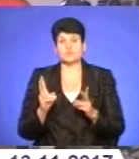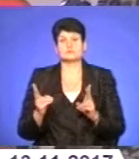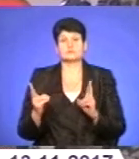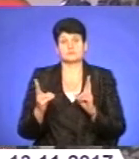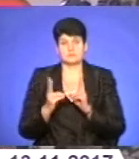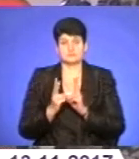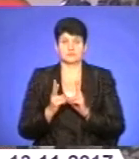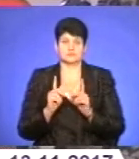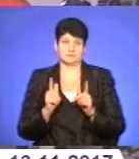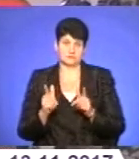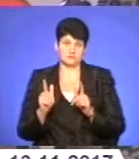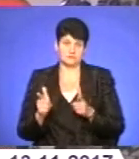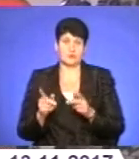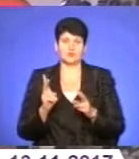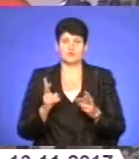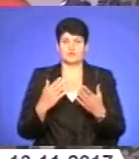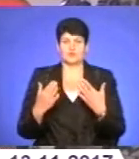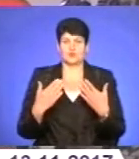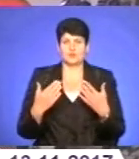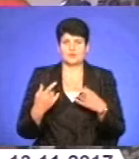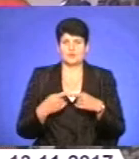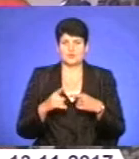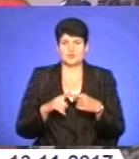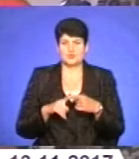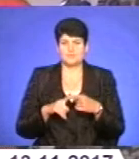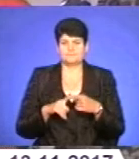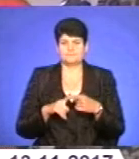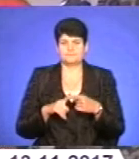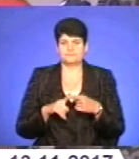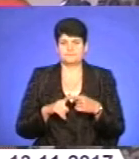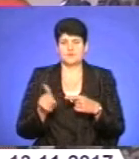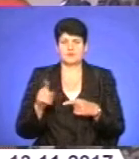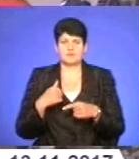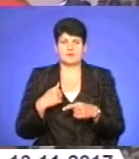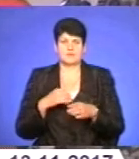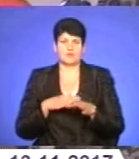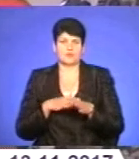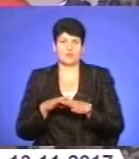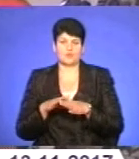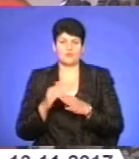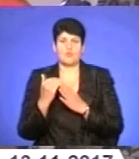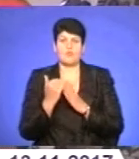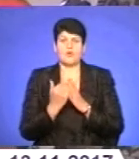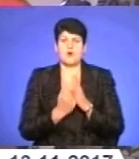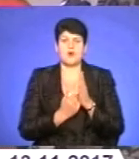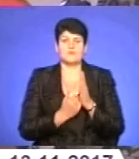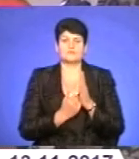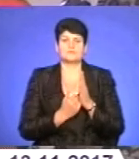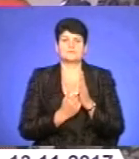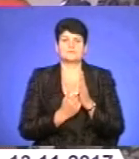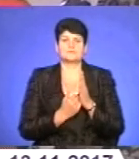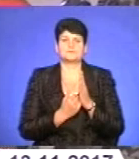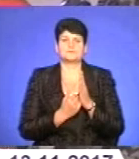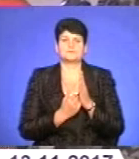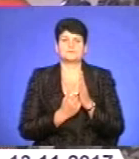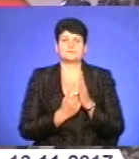зустріч, хтось ставиться до того, скажімо, що ми виконуємо, скажімо так, програму